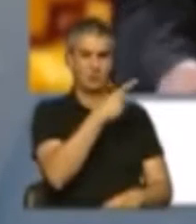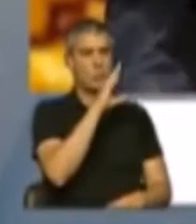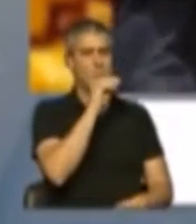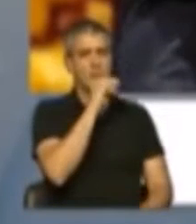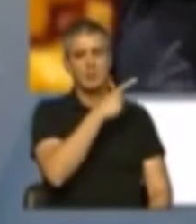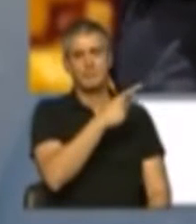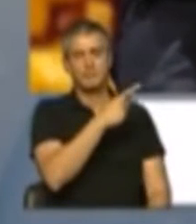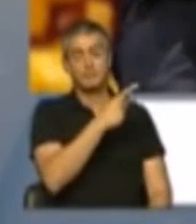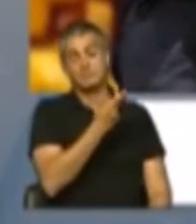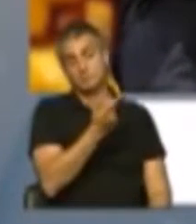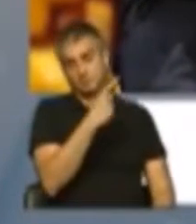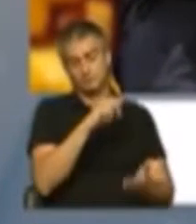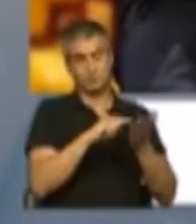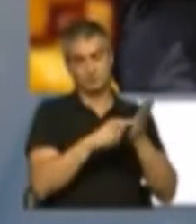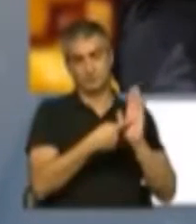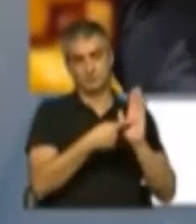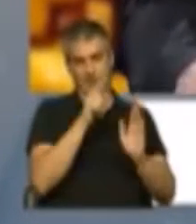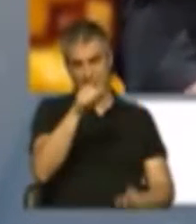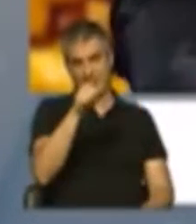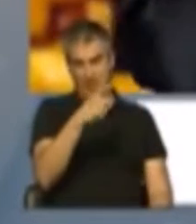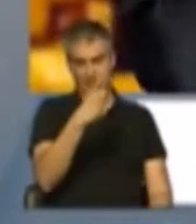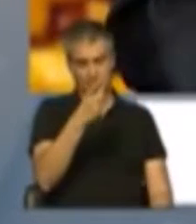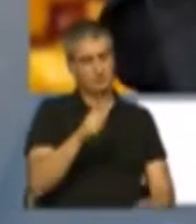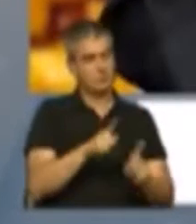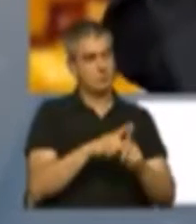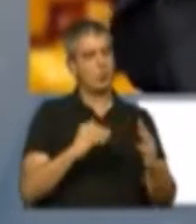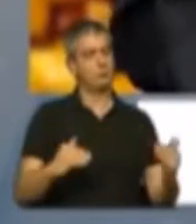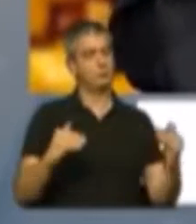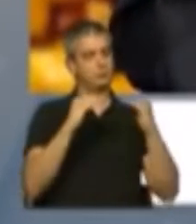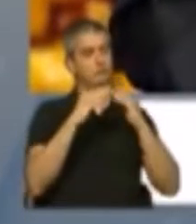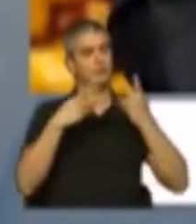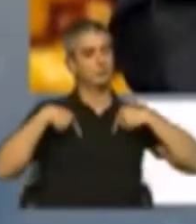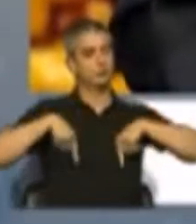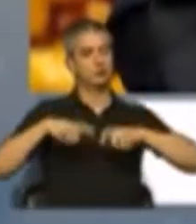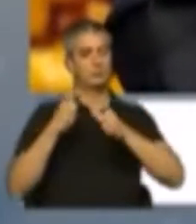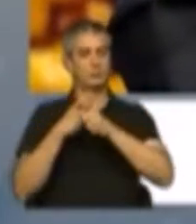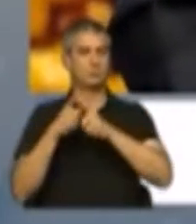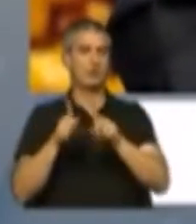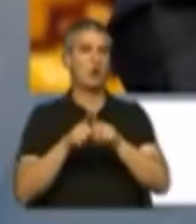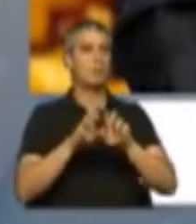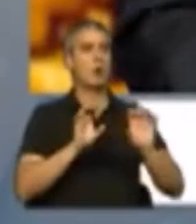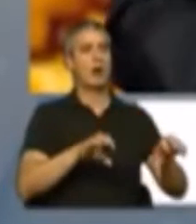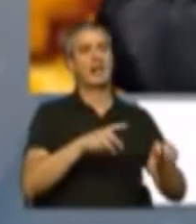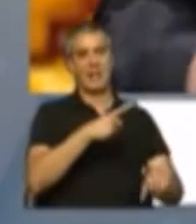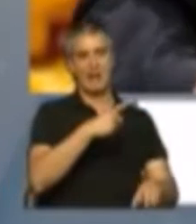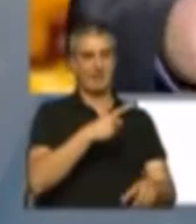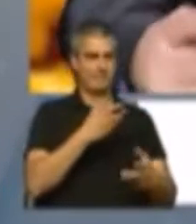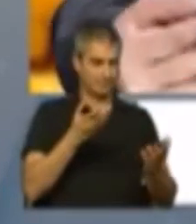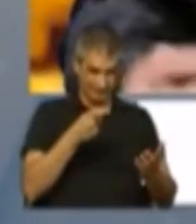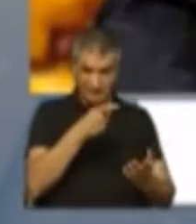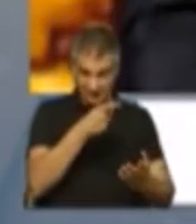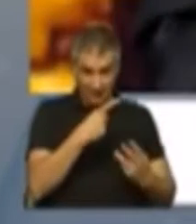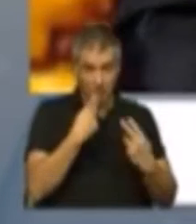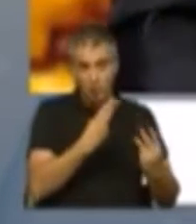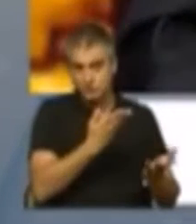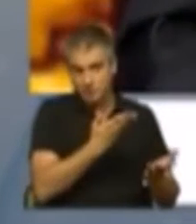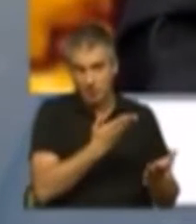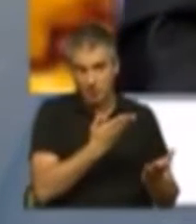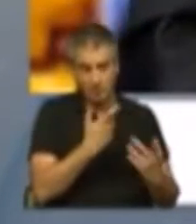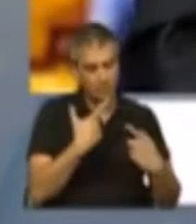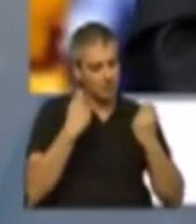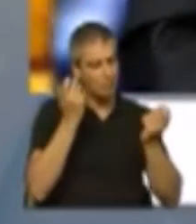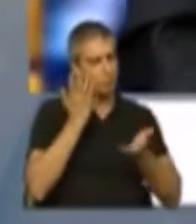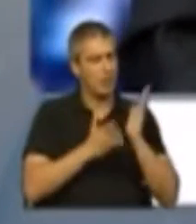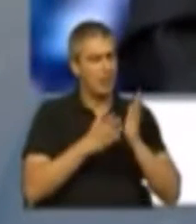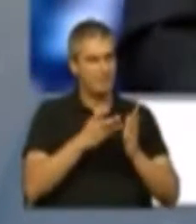אותם, והוא מתכוון, אני מניח אלייך, מי שמשווים את יושב ראש המפלגה לכלב ההולך על ארבע, זאת התוצאה לאותה תרבות